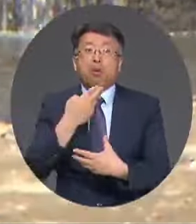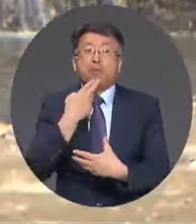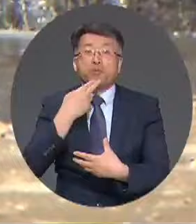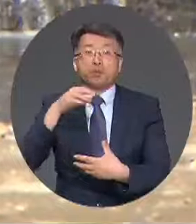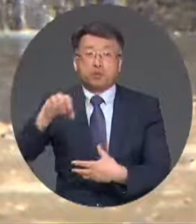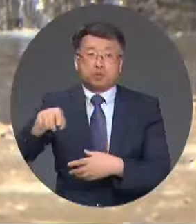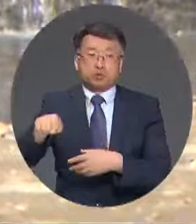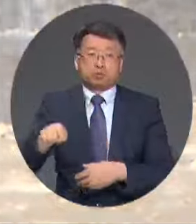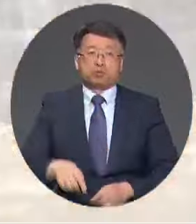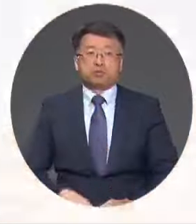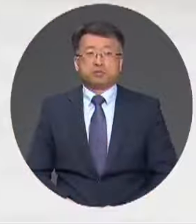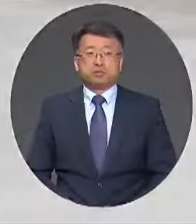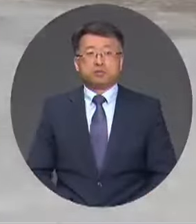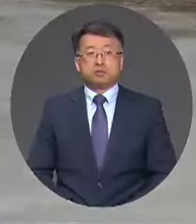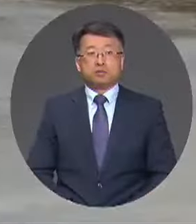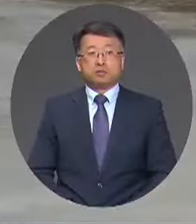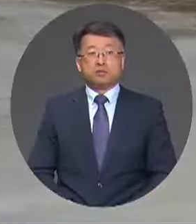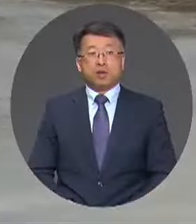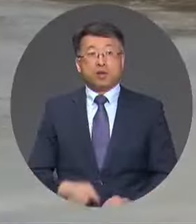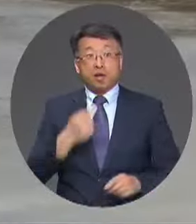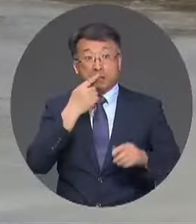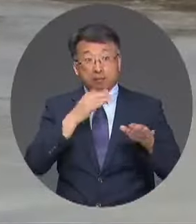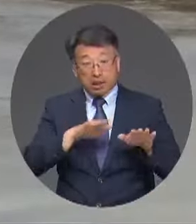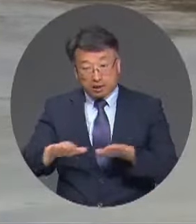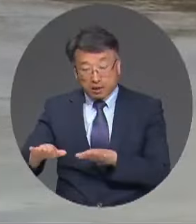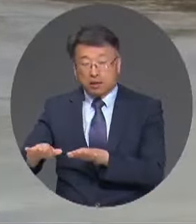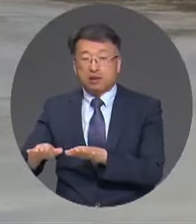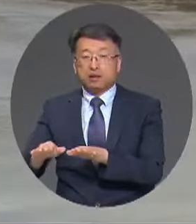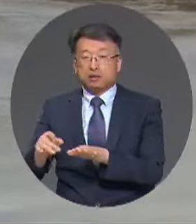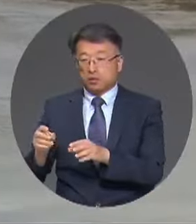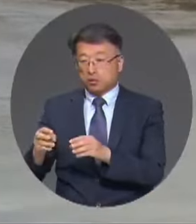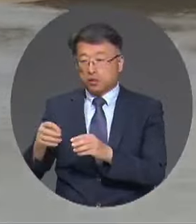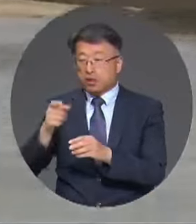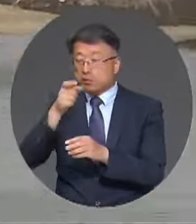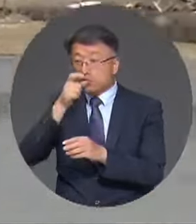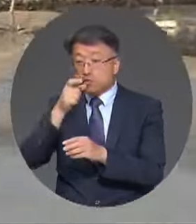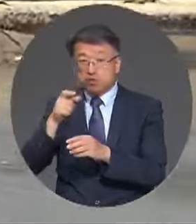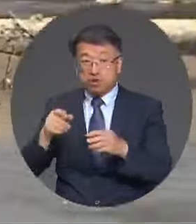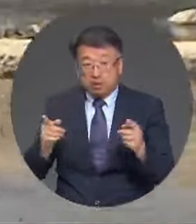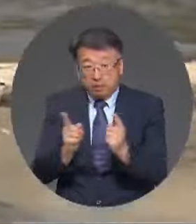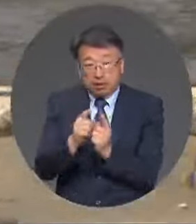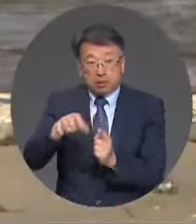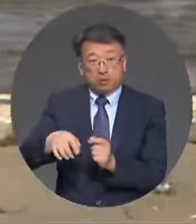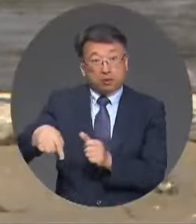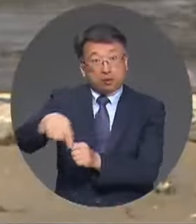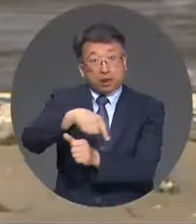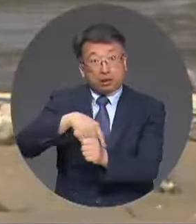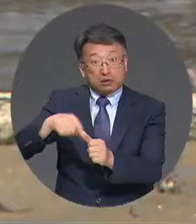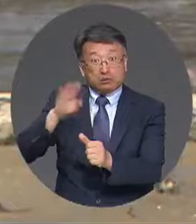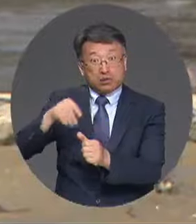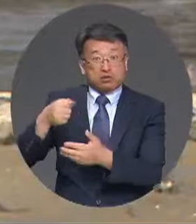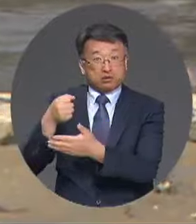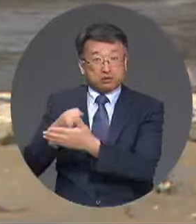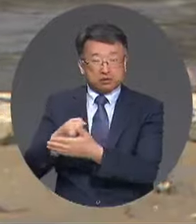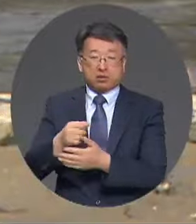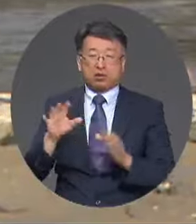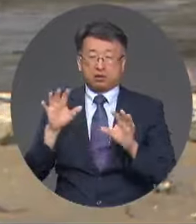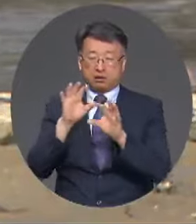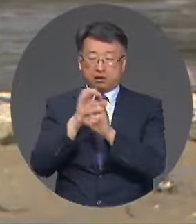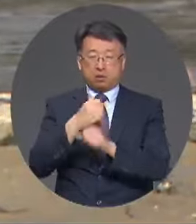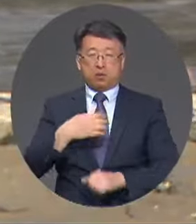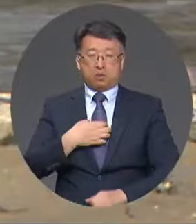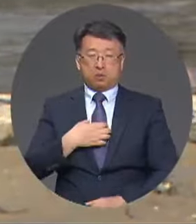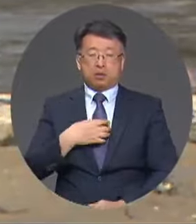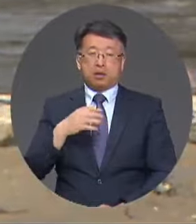않은 곳입니다. 바닷물과 민물이 만나는 이 지역은 환경부가 지정한 멸종위기 야생동물